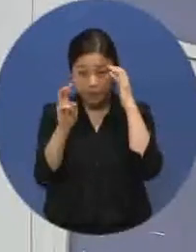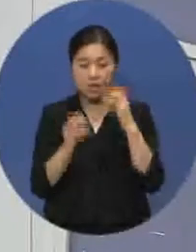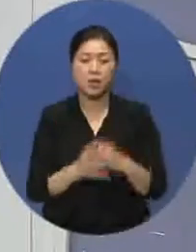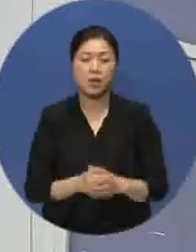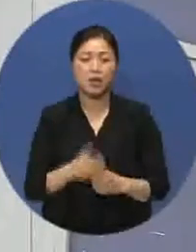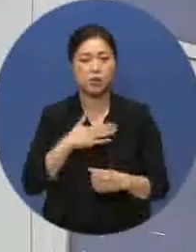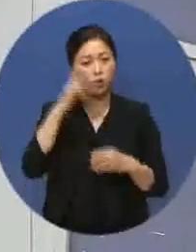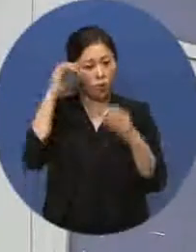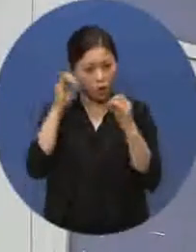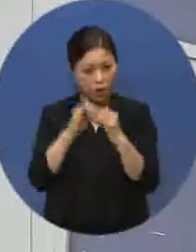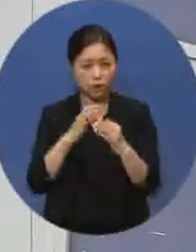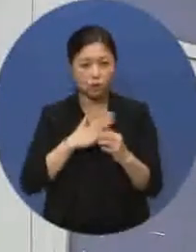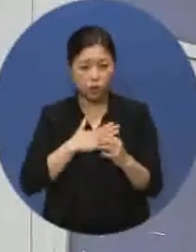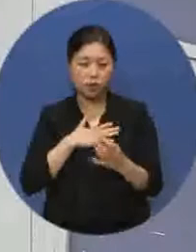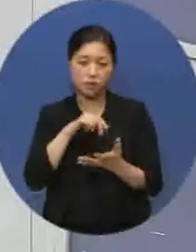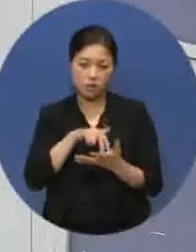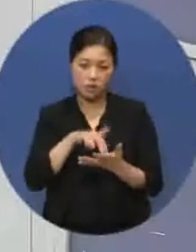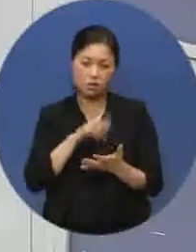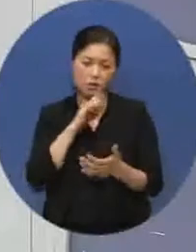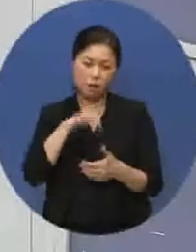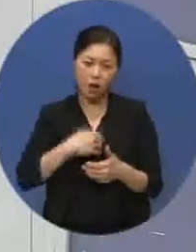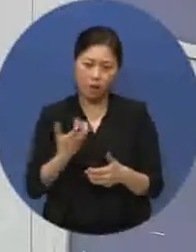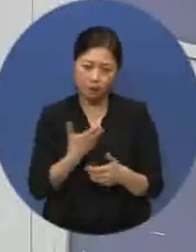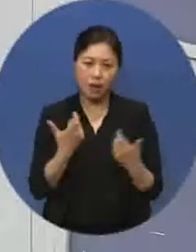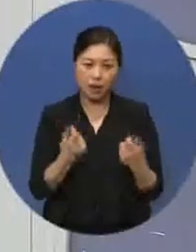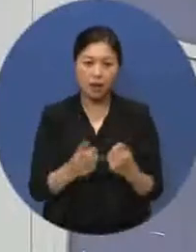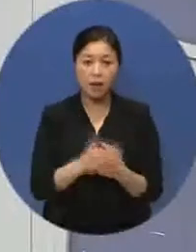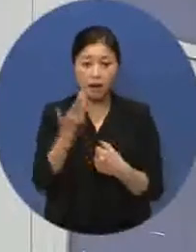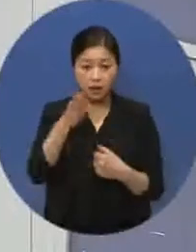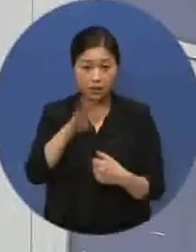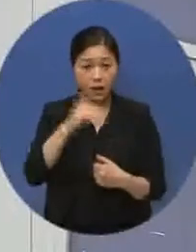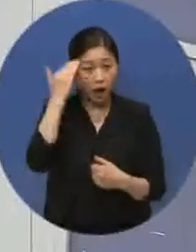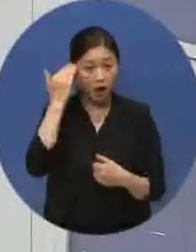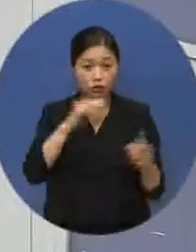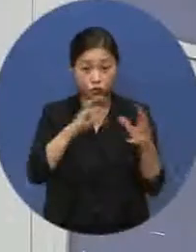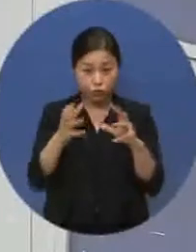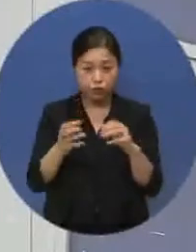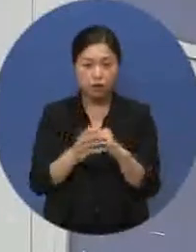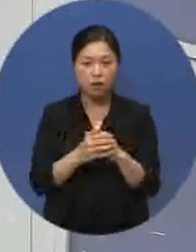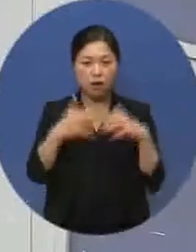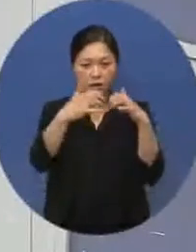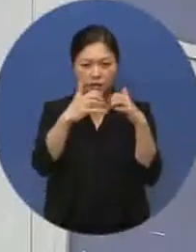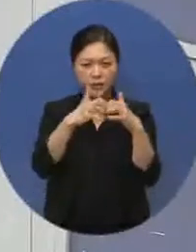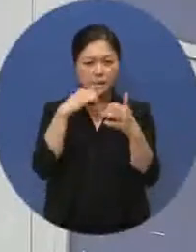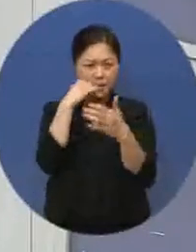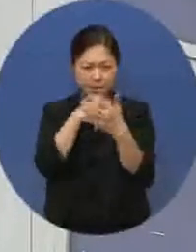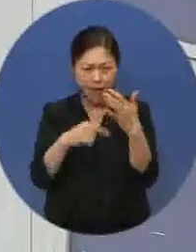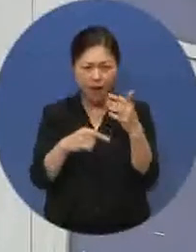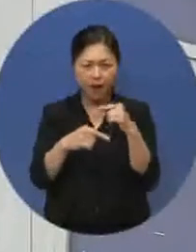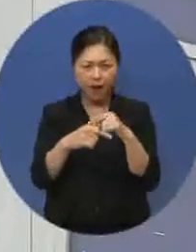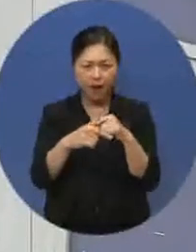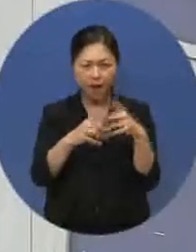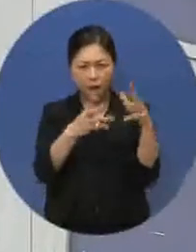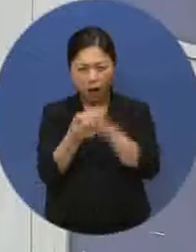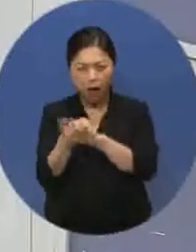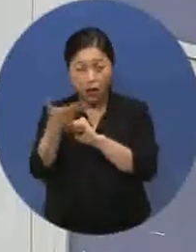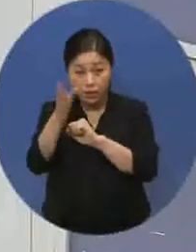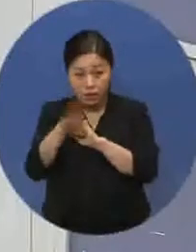공감하고 국민의 한 사람으로서도 많이 가슴 아픕니다. 그러나 저희 대한민국은 전쟁의 폐허 속에서 세계